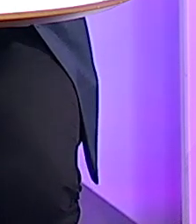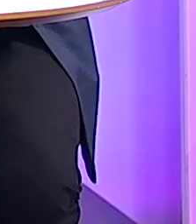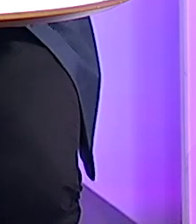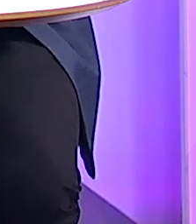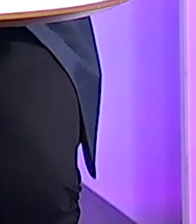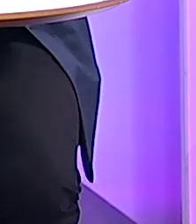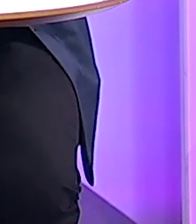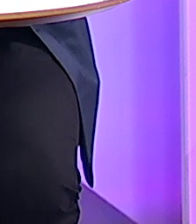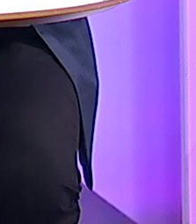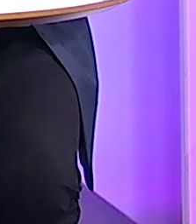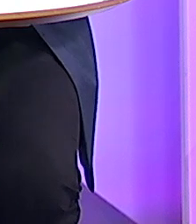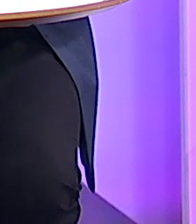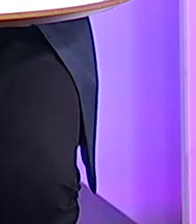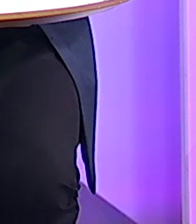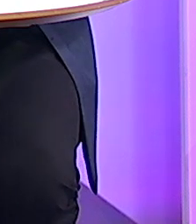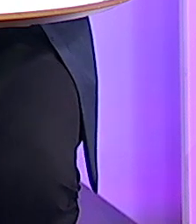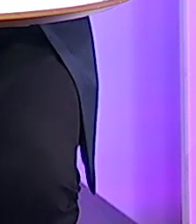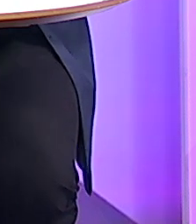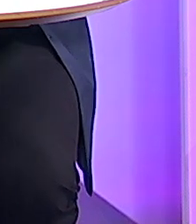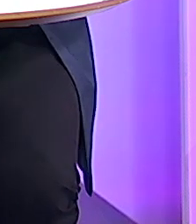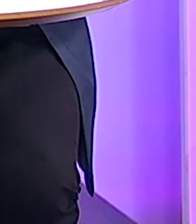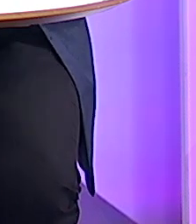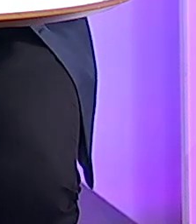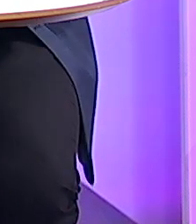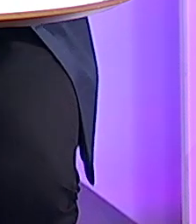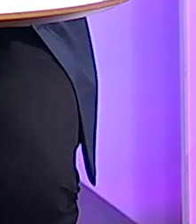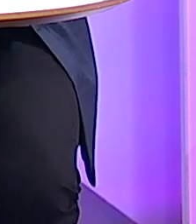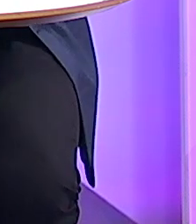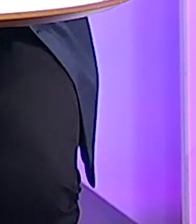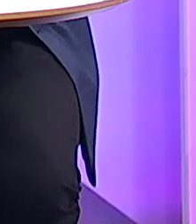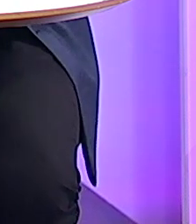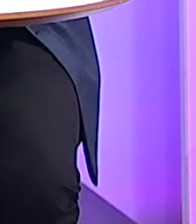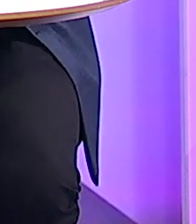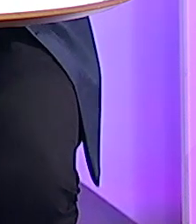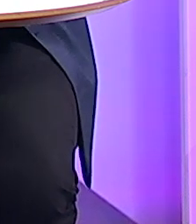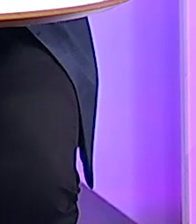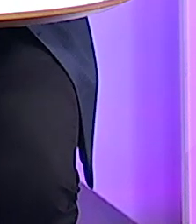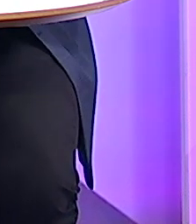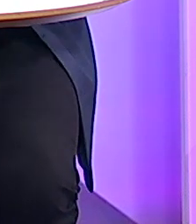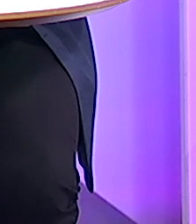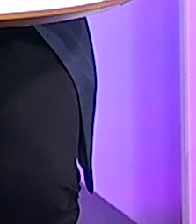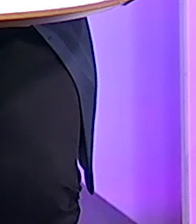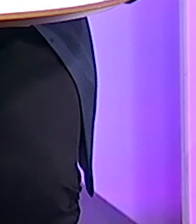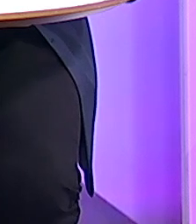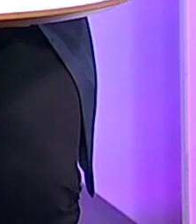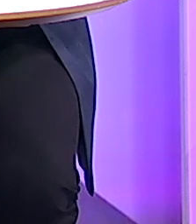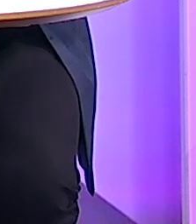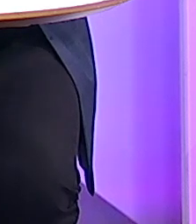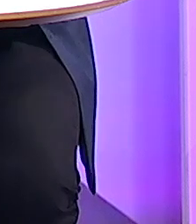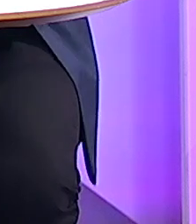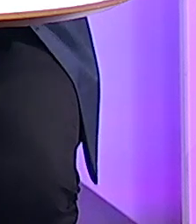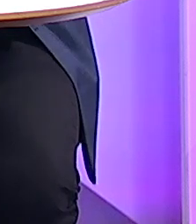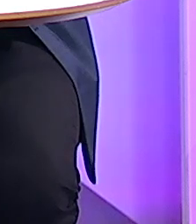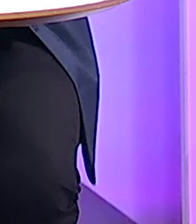inovasi terbaik dalam pendidikan bahasa Inggeris. Ia juga adalah untuk memperkasakan budaya pembelajaran sepanjang hayat dalam kalangan